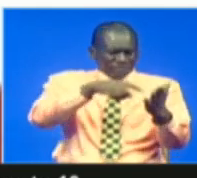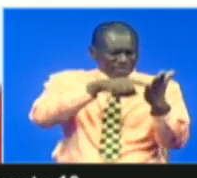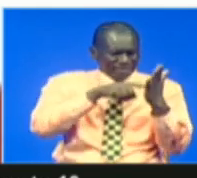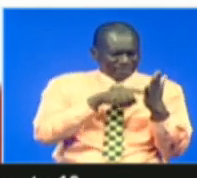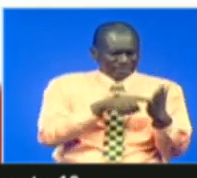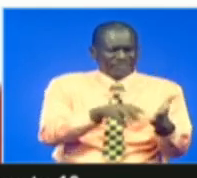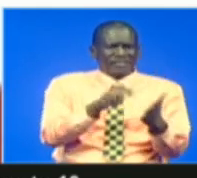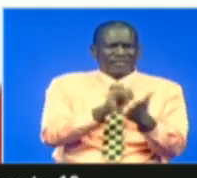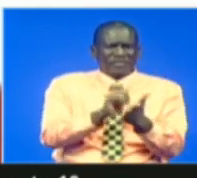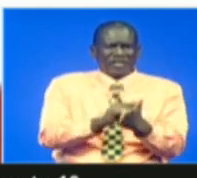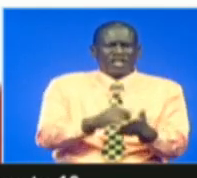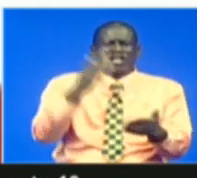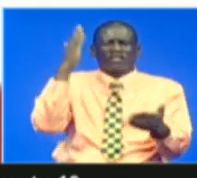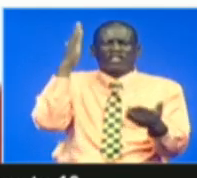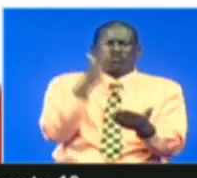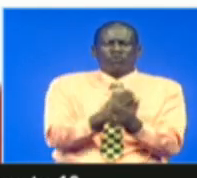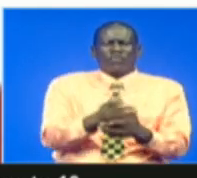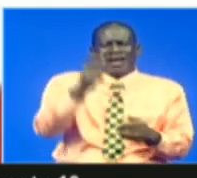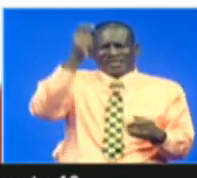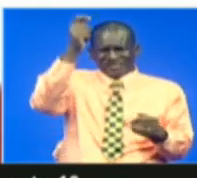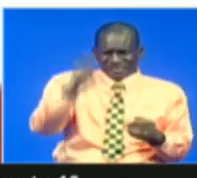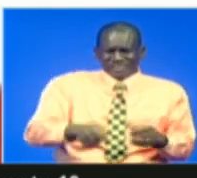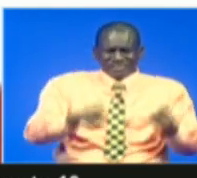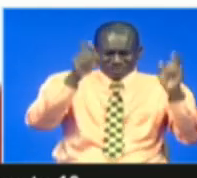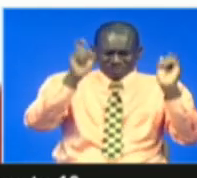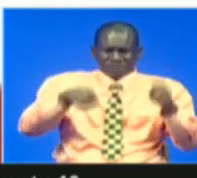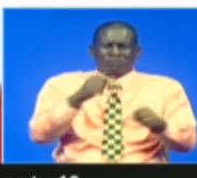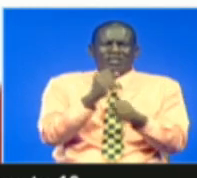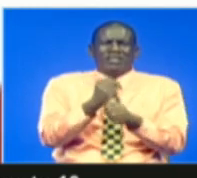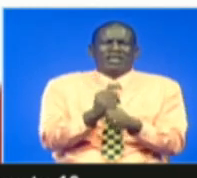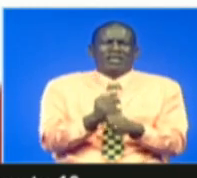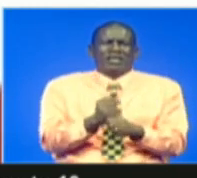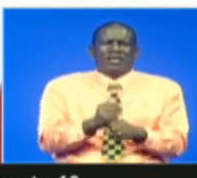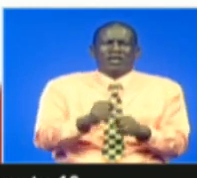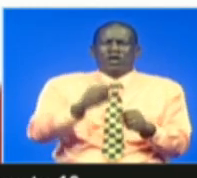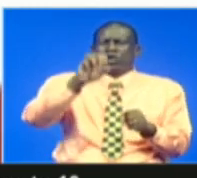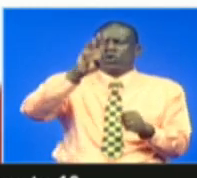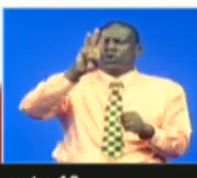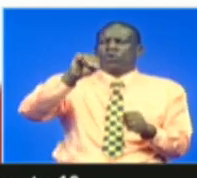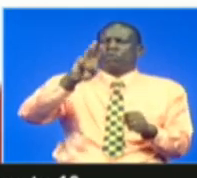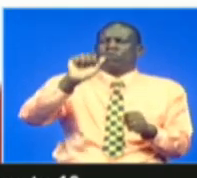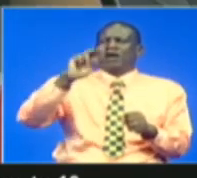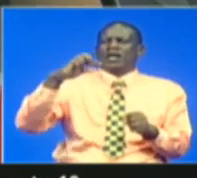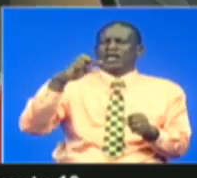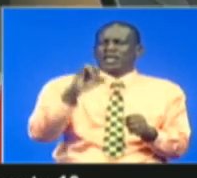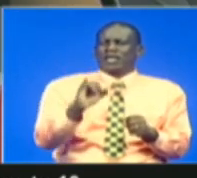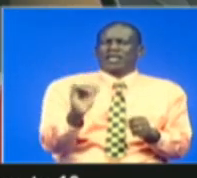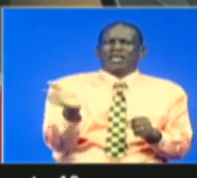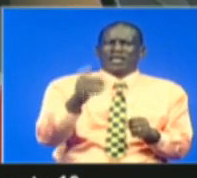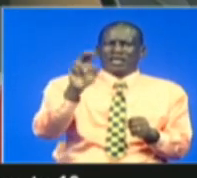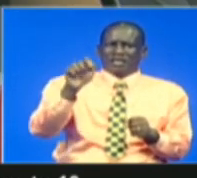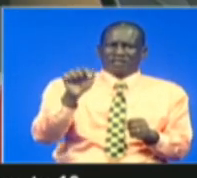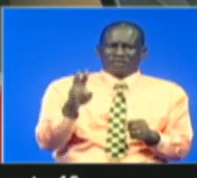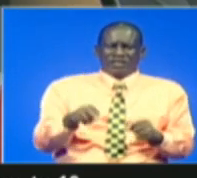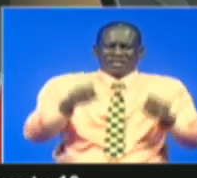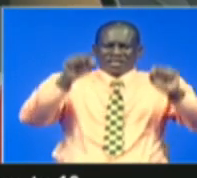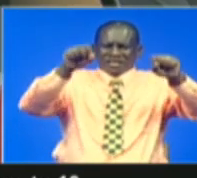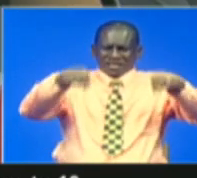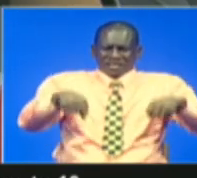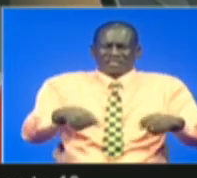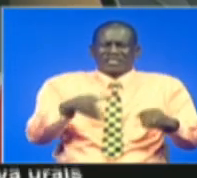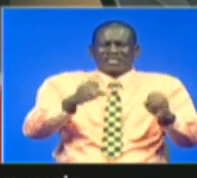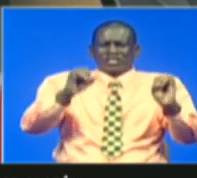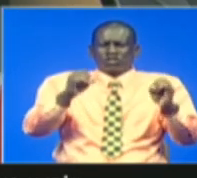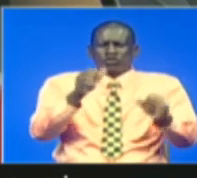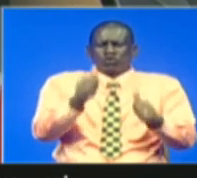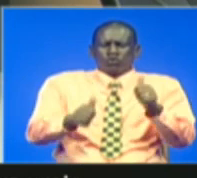kuwa ukweli na haki lazima itendeke. Chaiti Mwangi, NTV. Na mtazamaji, bila shaka ni taarifa